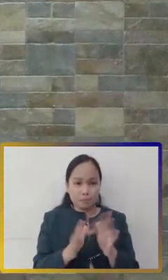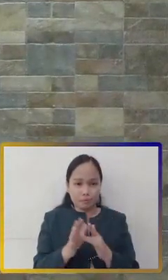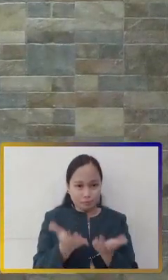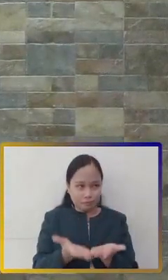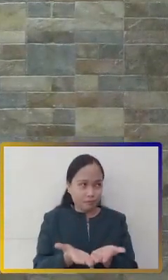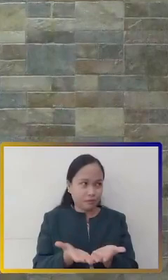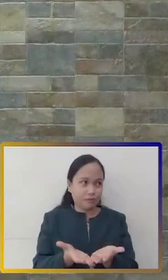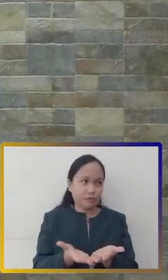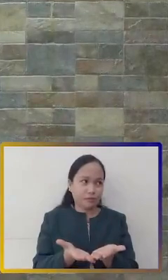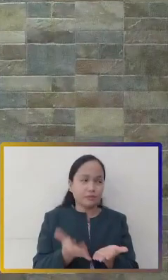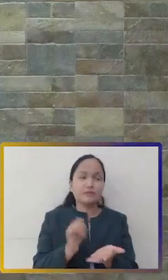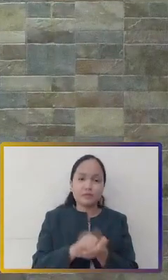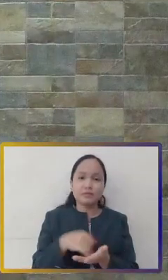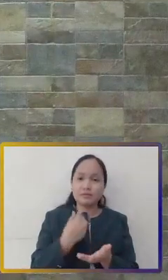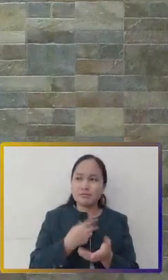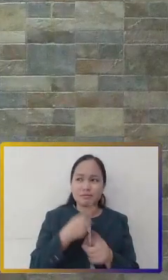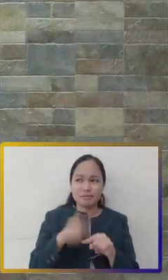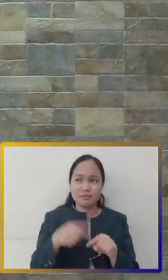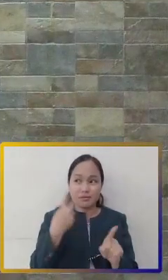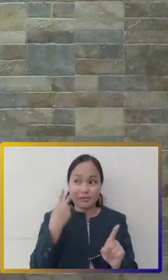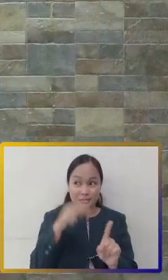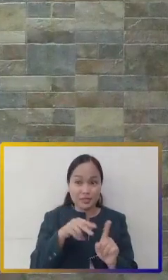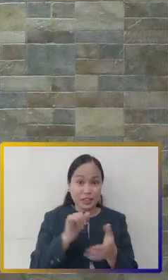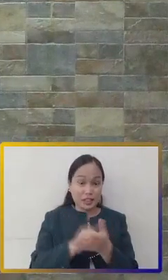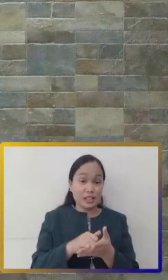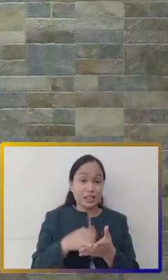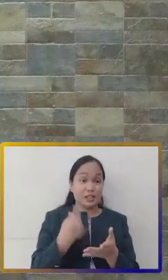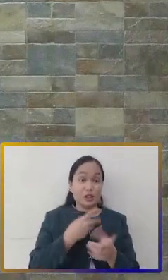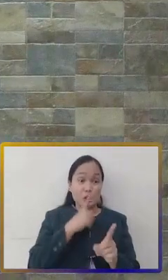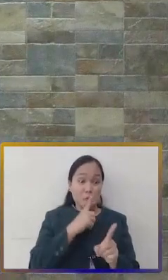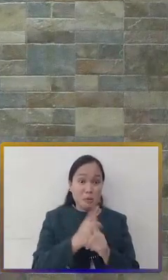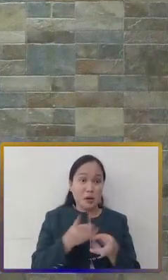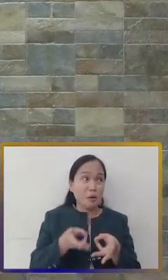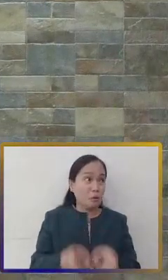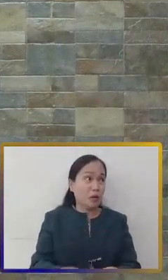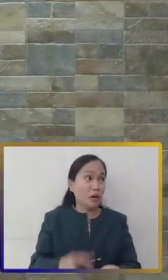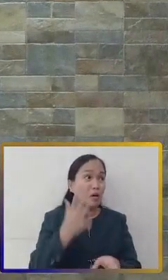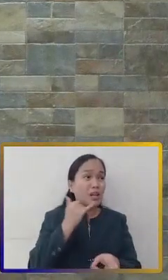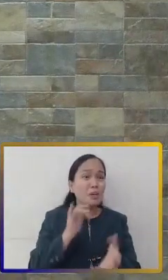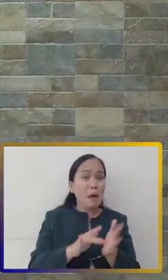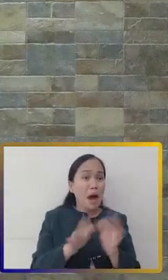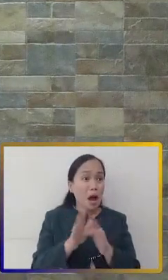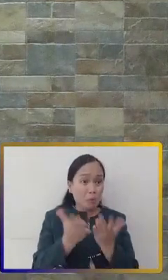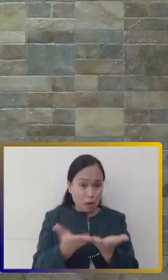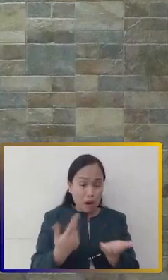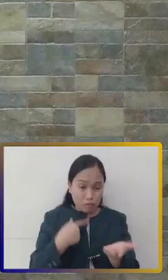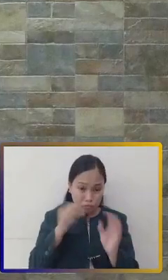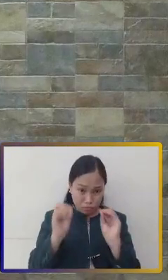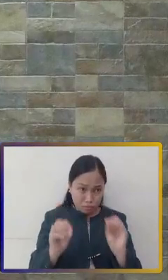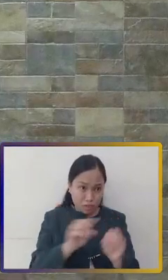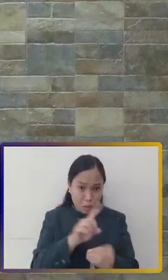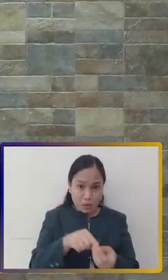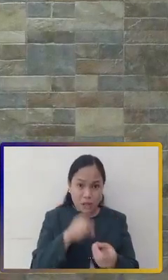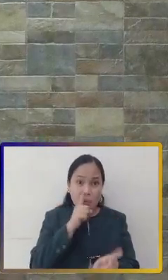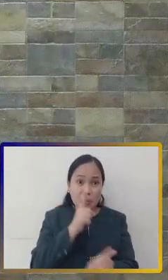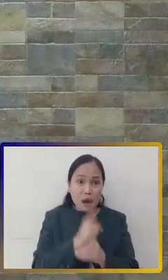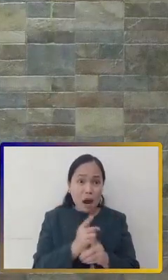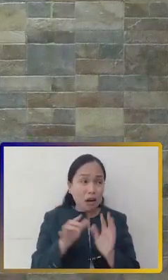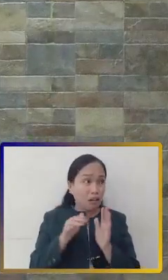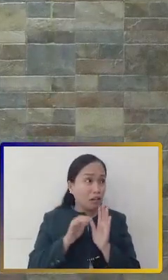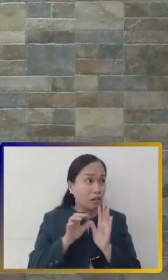You see, hindi po natin masasabi na yan ay nasa tamang pattern. Bakit? May pattern na isinet ang Panginoon eh. Buti sana kung